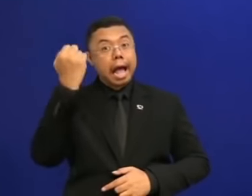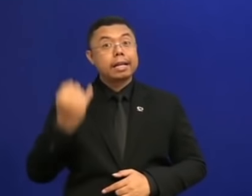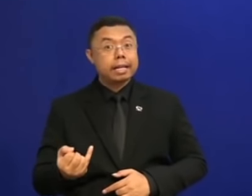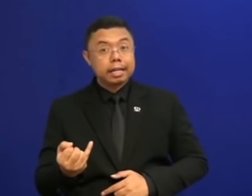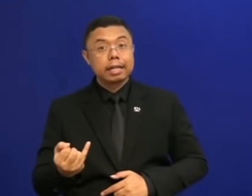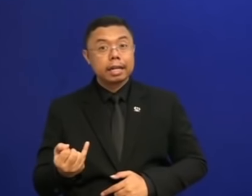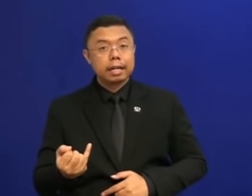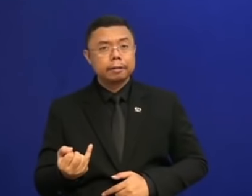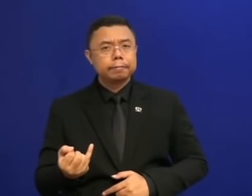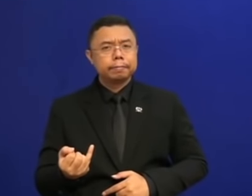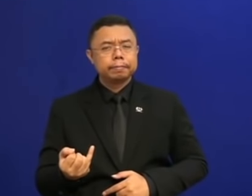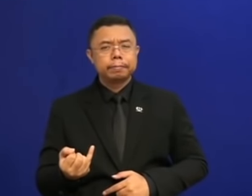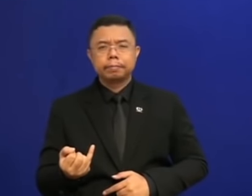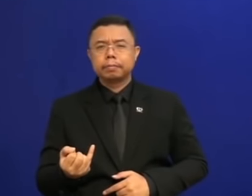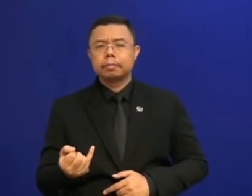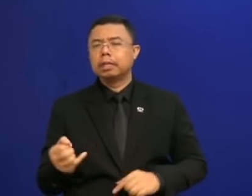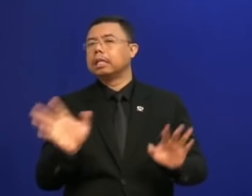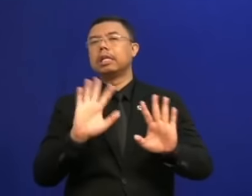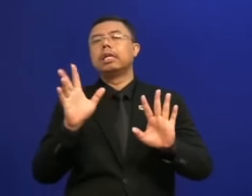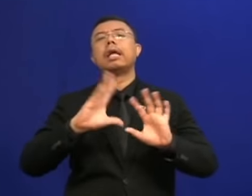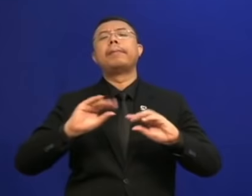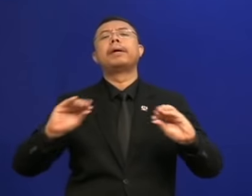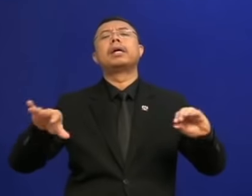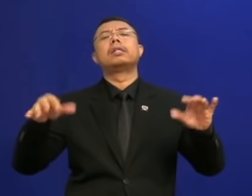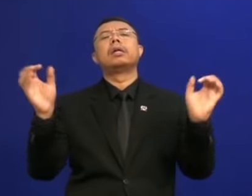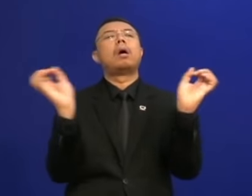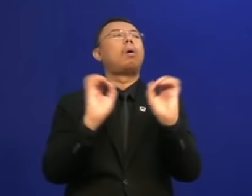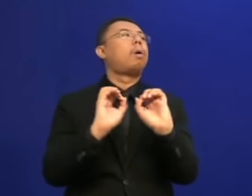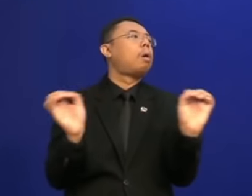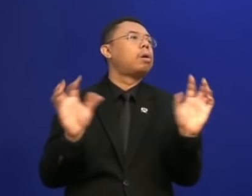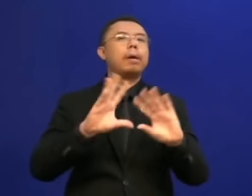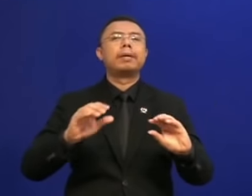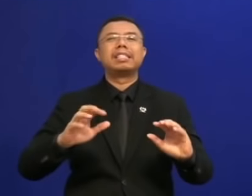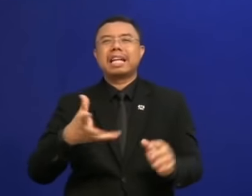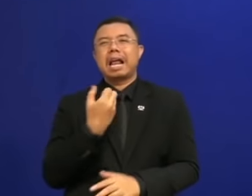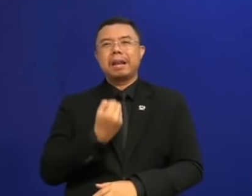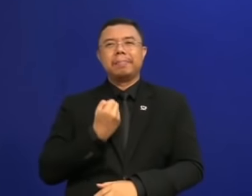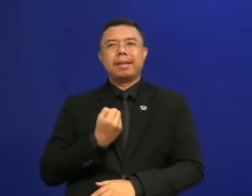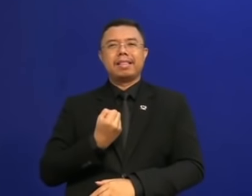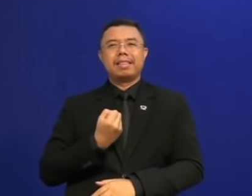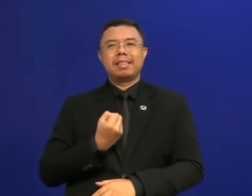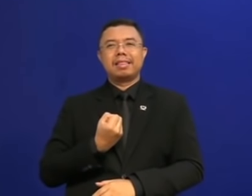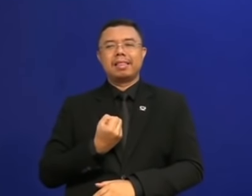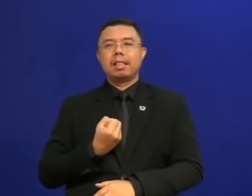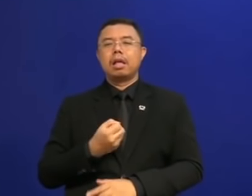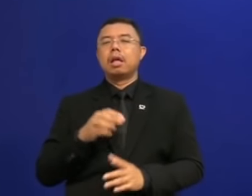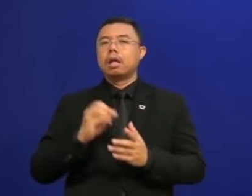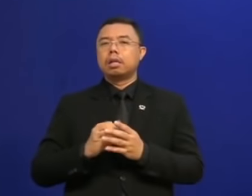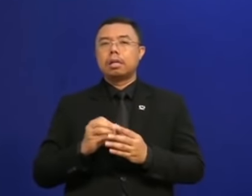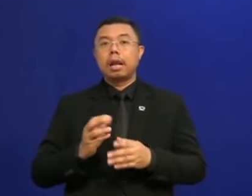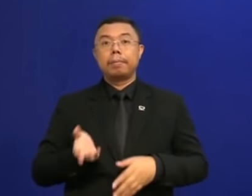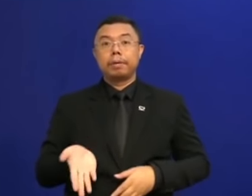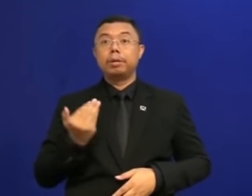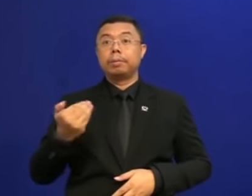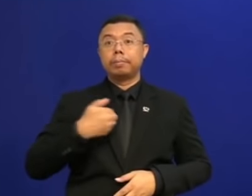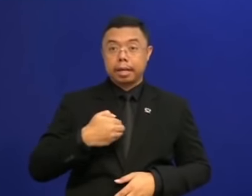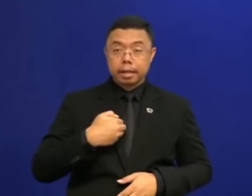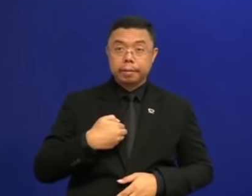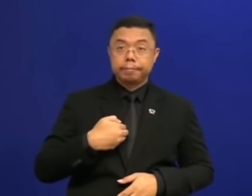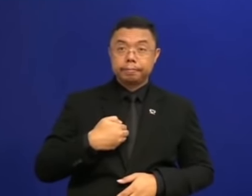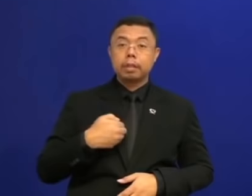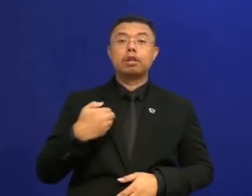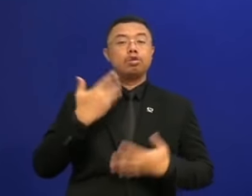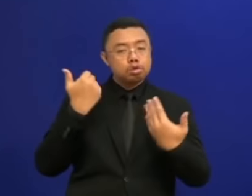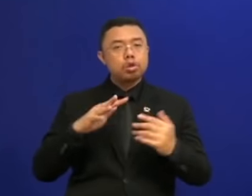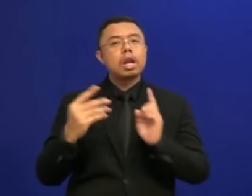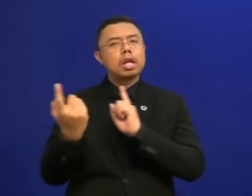Sehingga tidak berkarya apa-apa, jadi pelit. Dalam perjalanan hidup